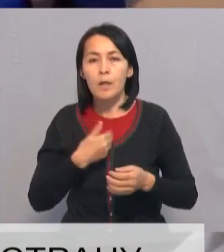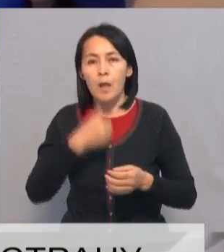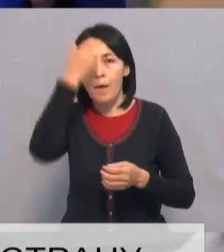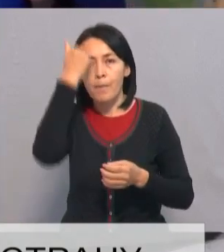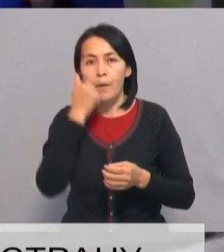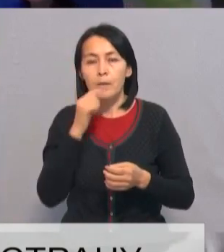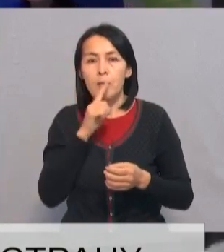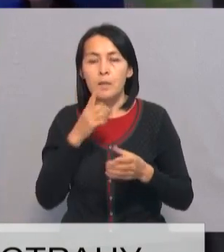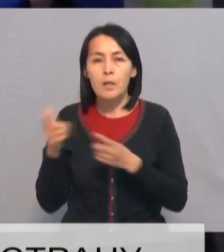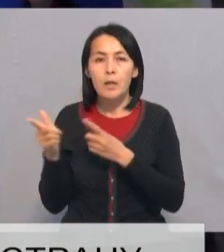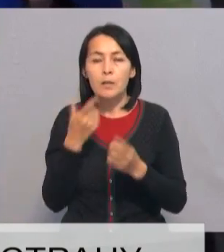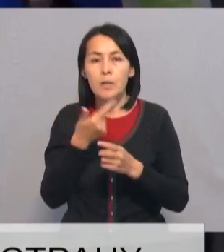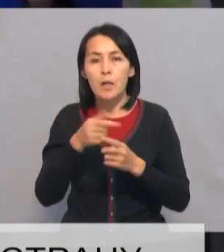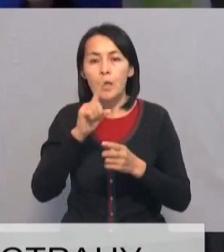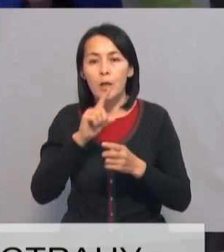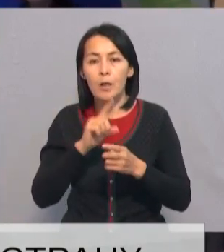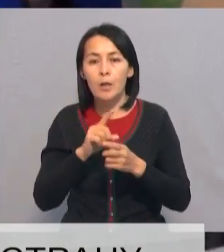благодарна за подготовку, которую